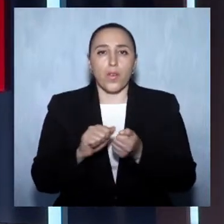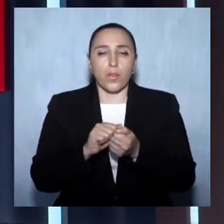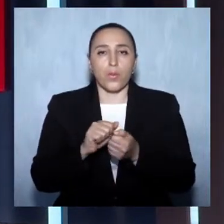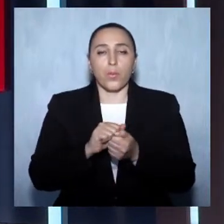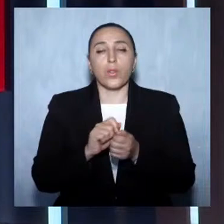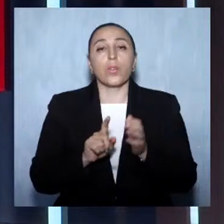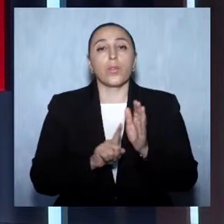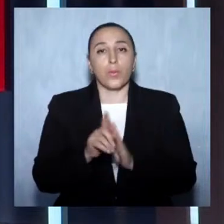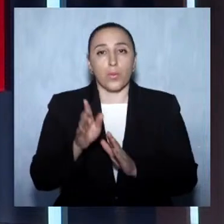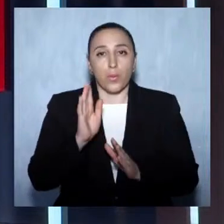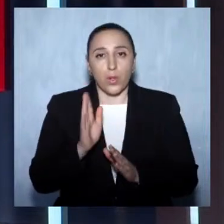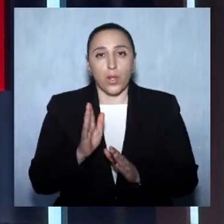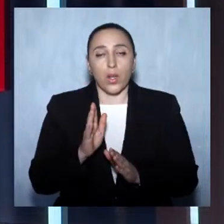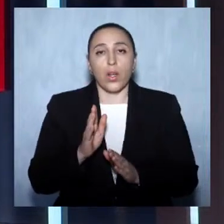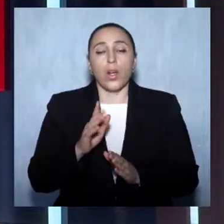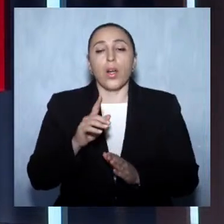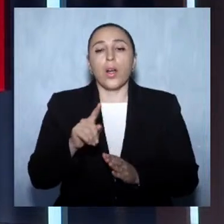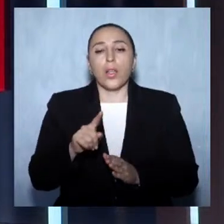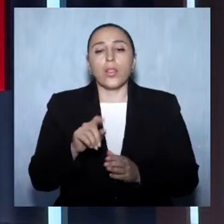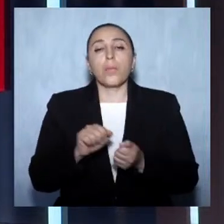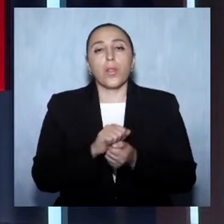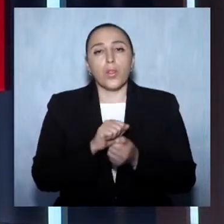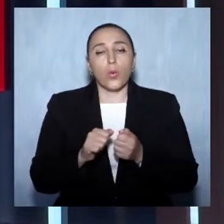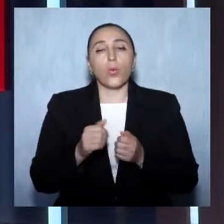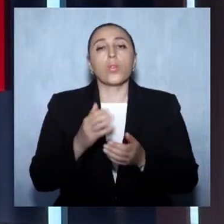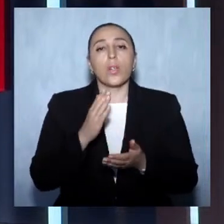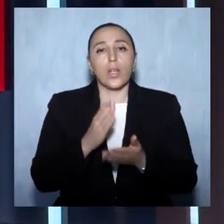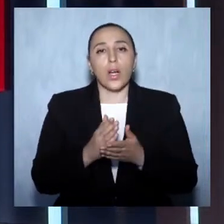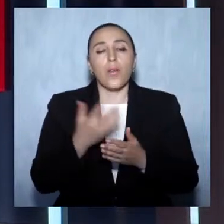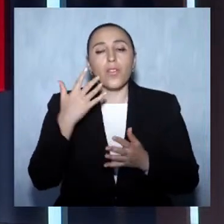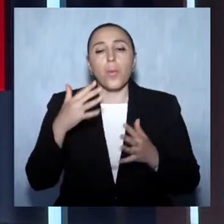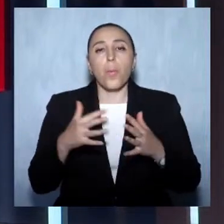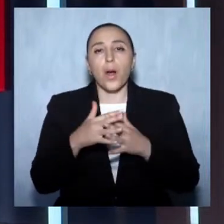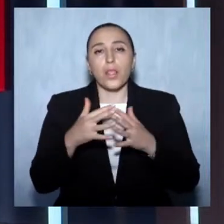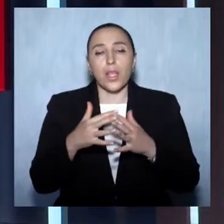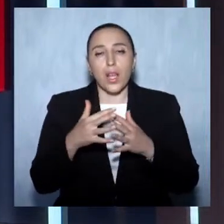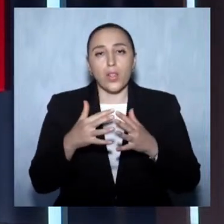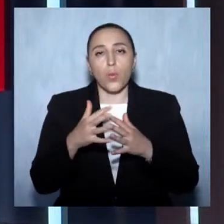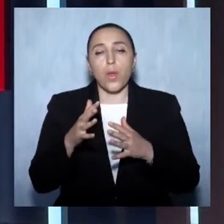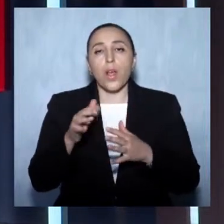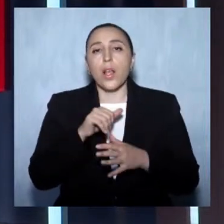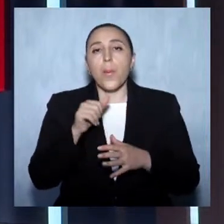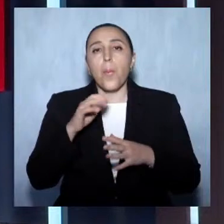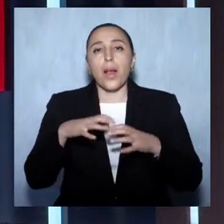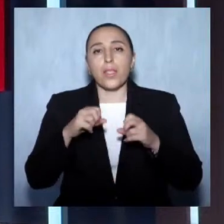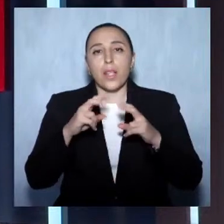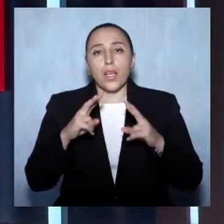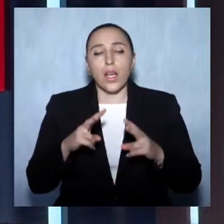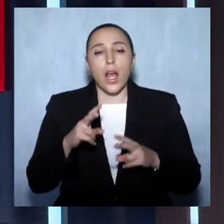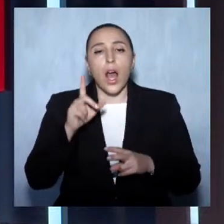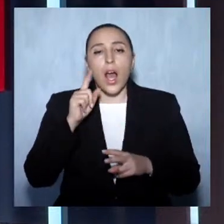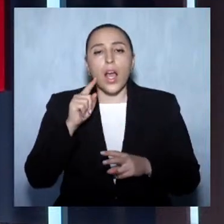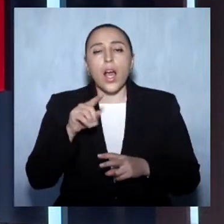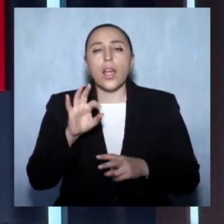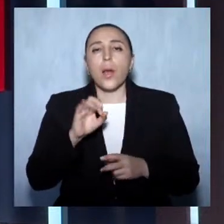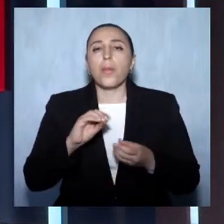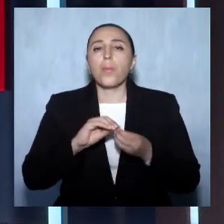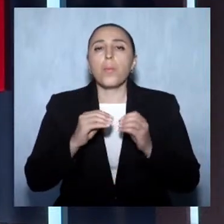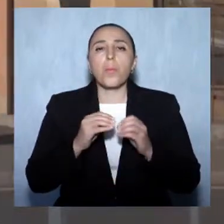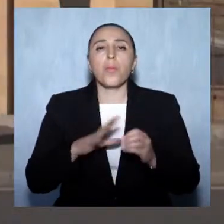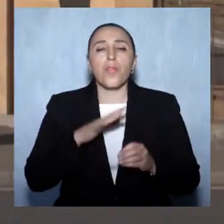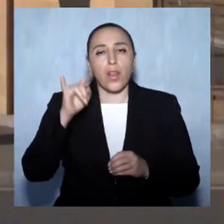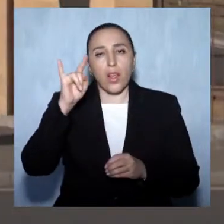պատրաստվում։ Այդպիսին ի դեպ արդեն կա ուժի մեջ մտած պատերազմում ըստ մասնագետների հայկական կողմը ամենախոցելի Սելին հենց օթում